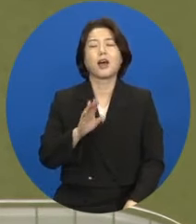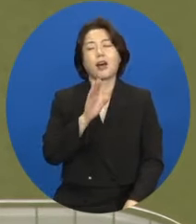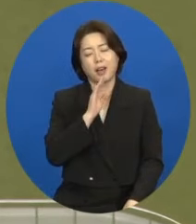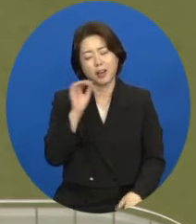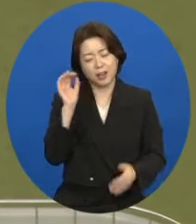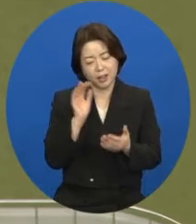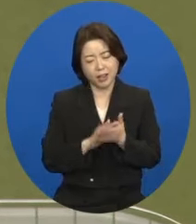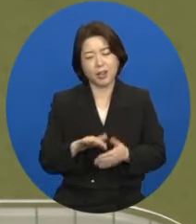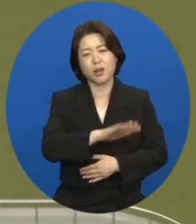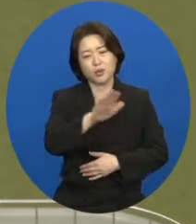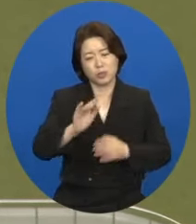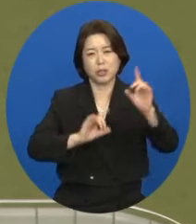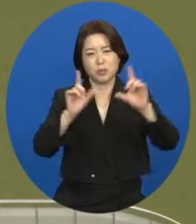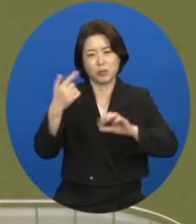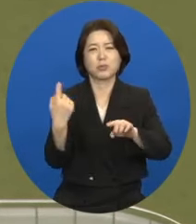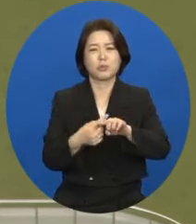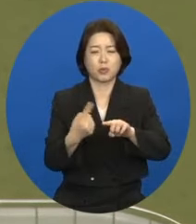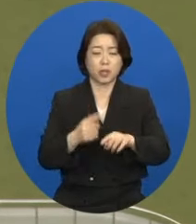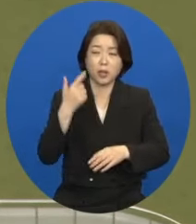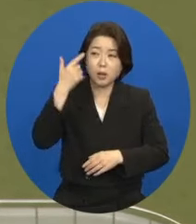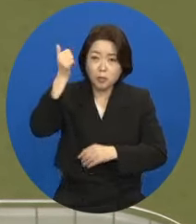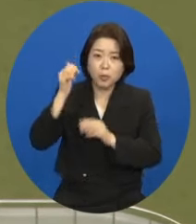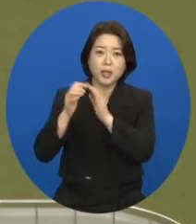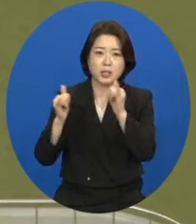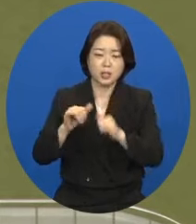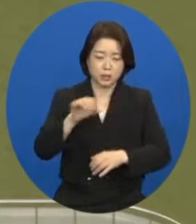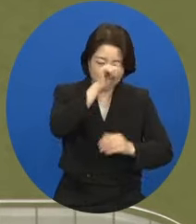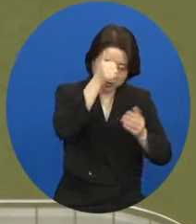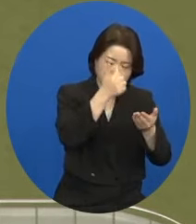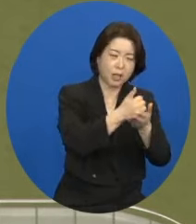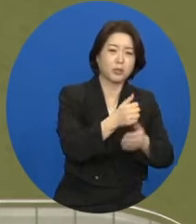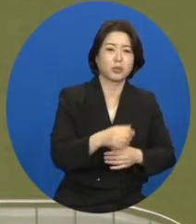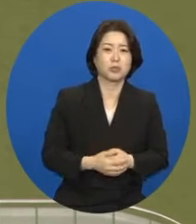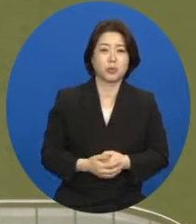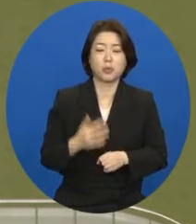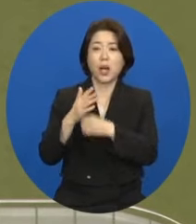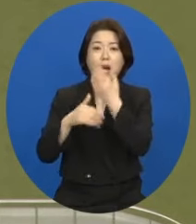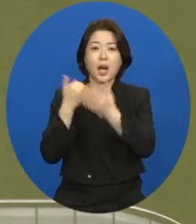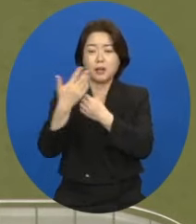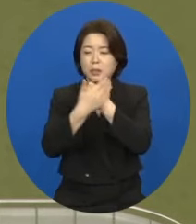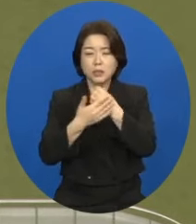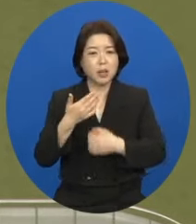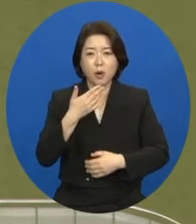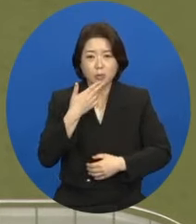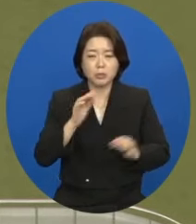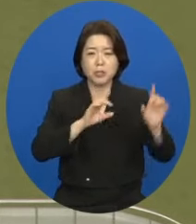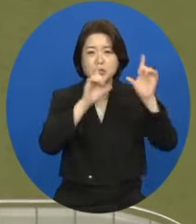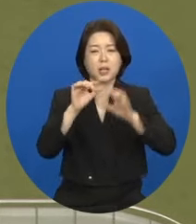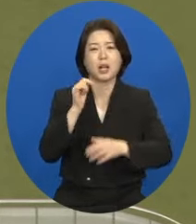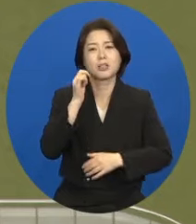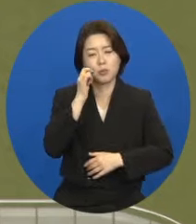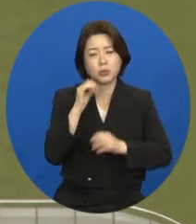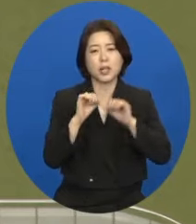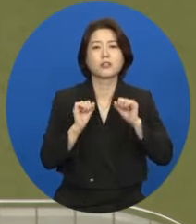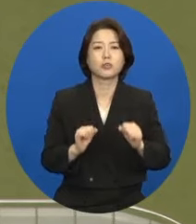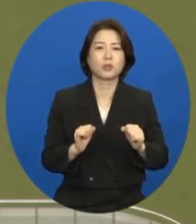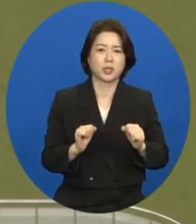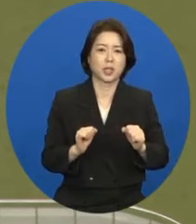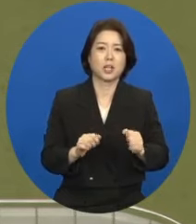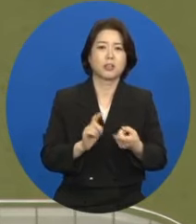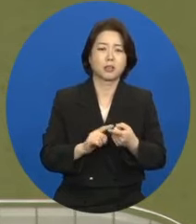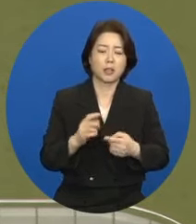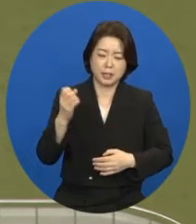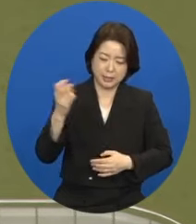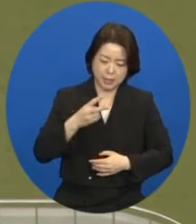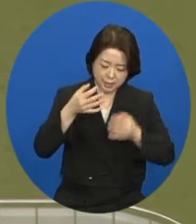모습이지. 목회자도 장로도 하나님의 은혜 없이는 살 수 없는 존재인 것을